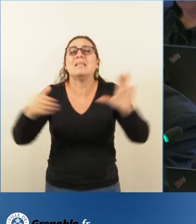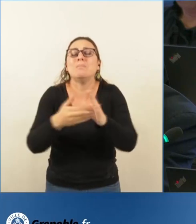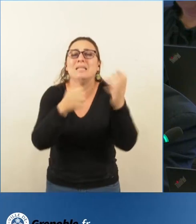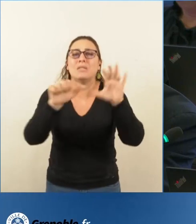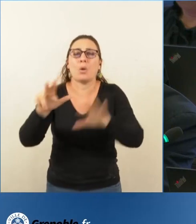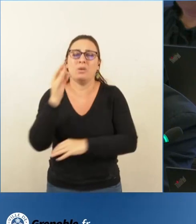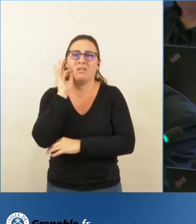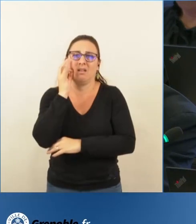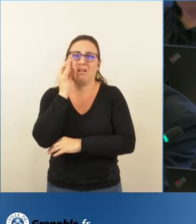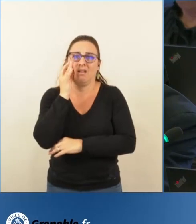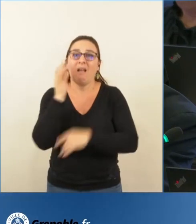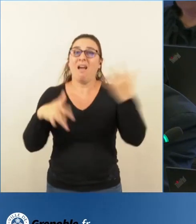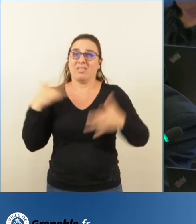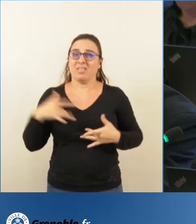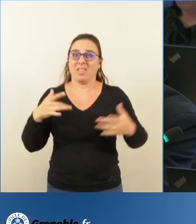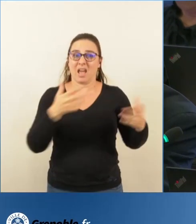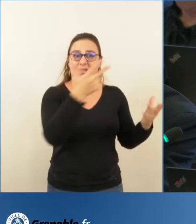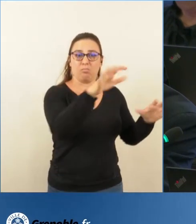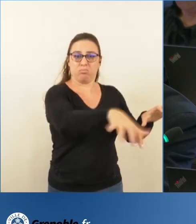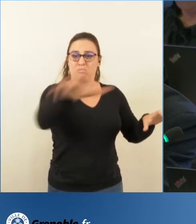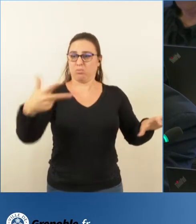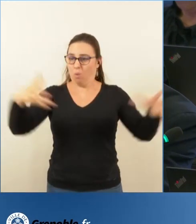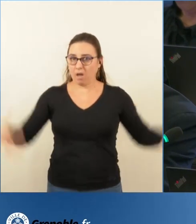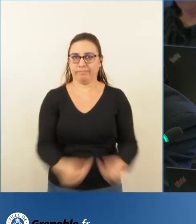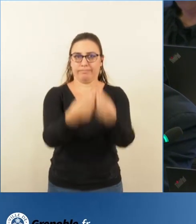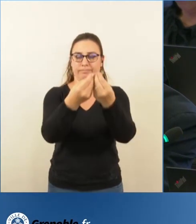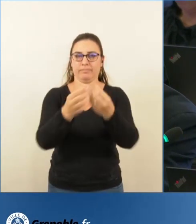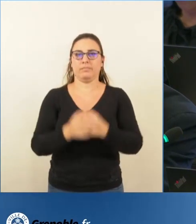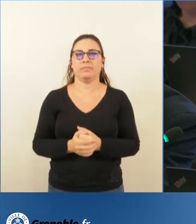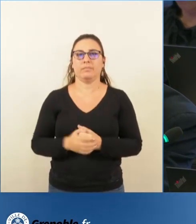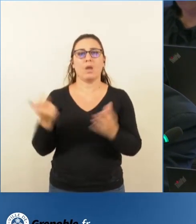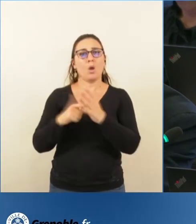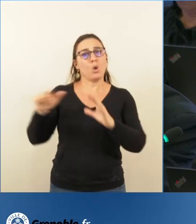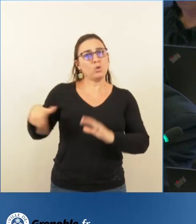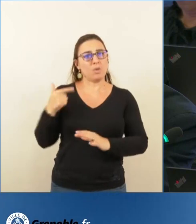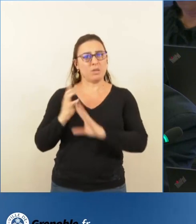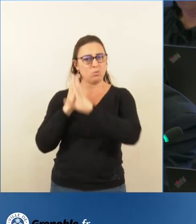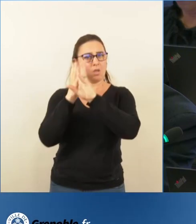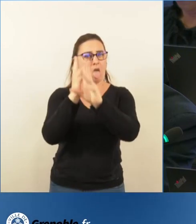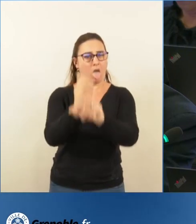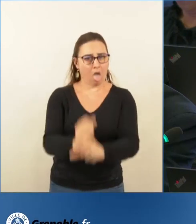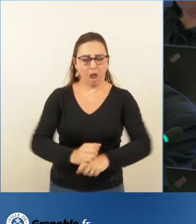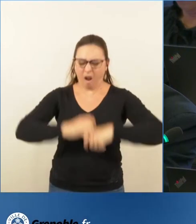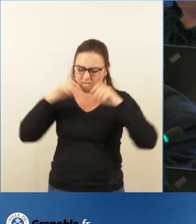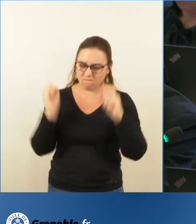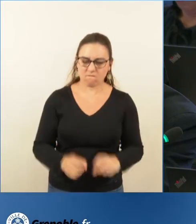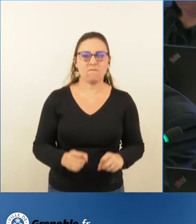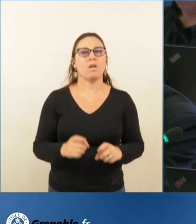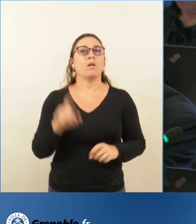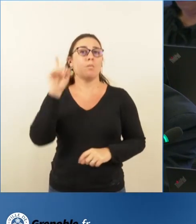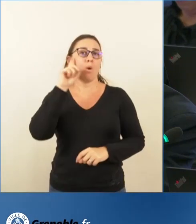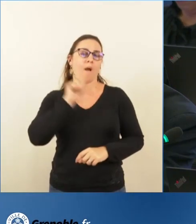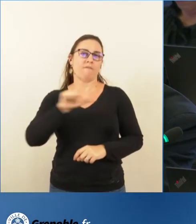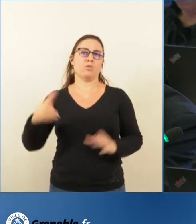avec 3 théâtres regroupés déjà en 2012 la fréquentation avait drastiquement baissé et pourtant il y avait encore